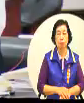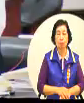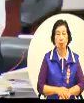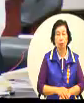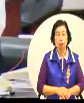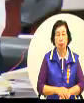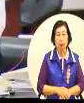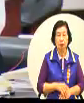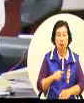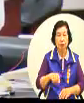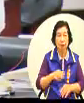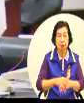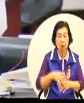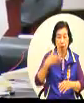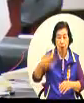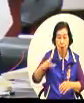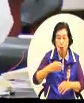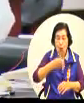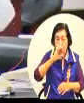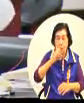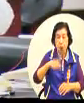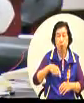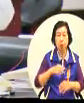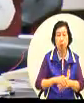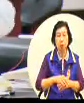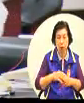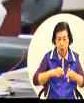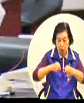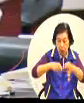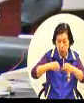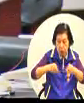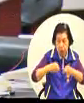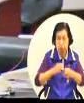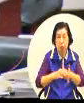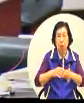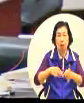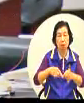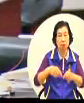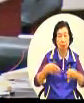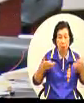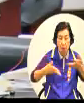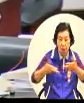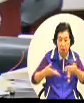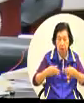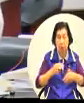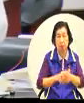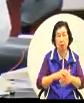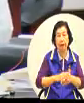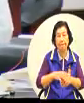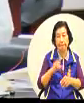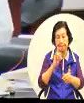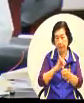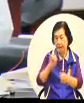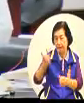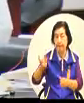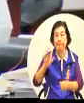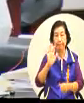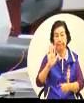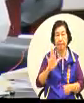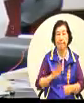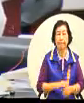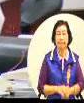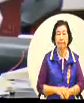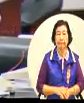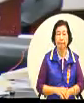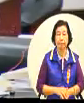的计划案被他们耍得团团转， 那么最近啊，